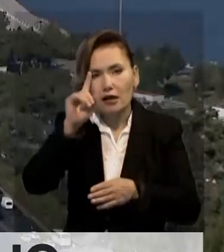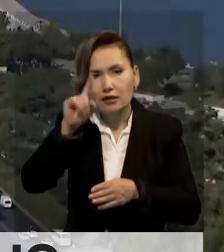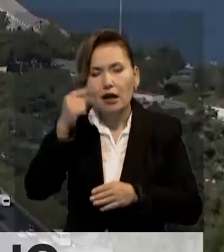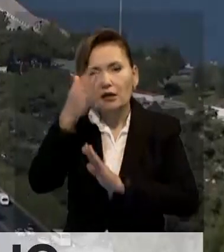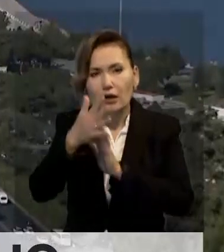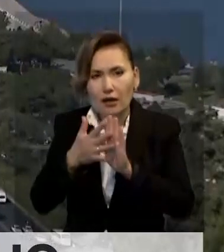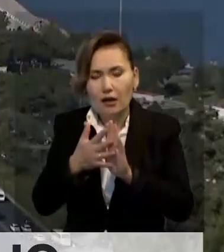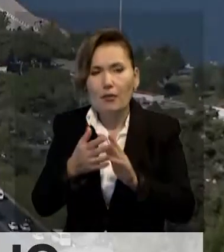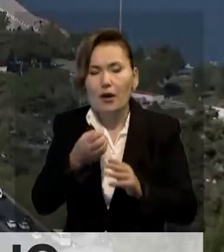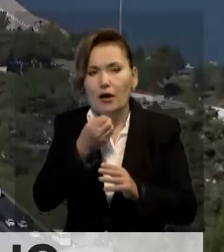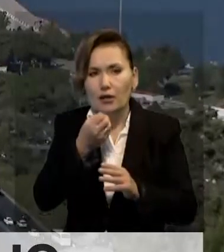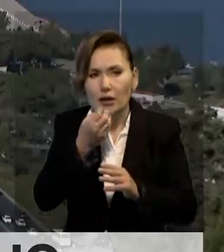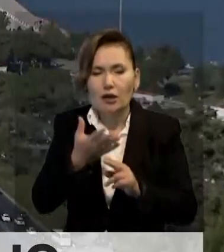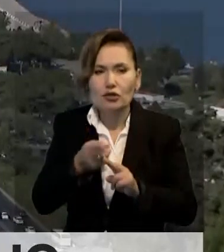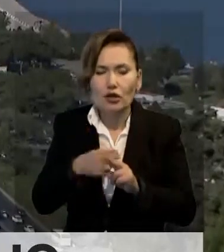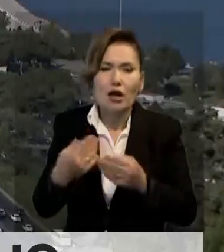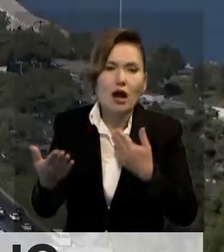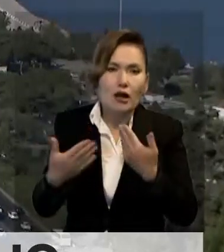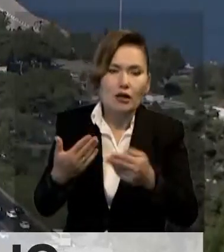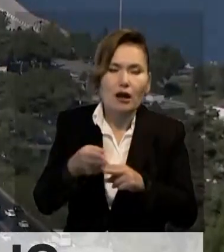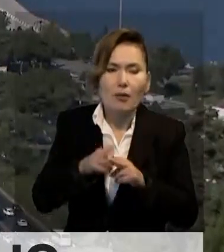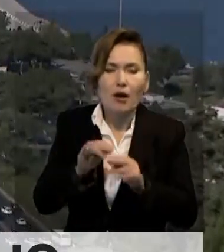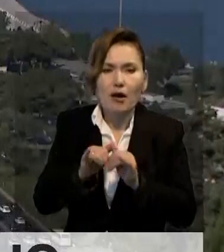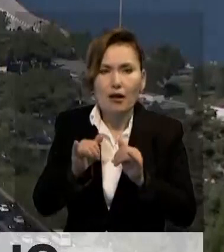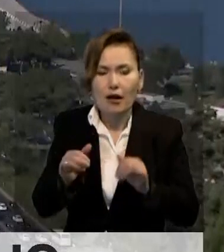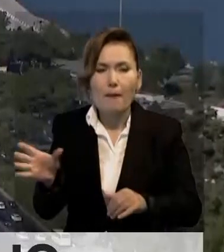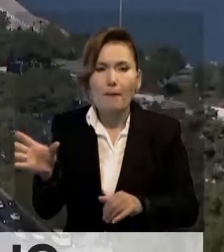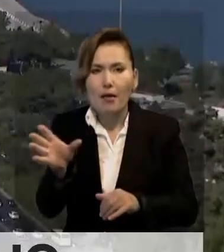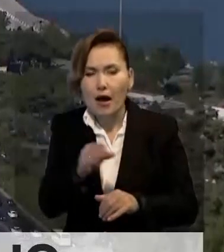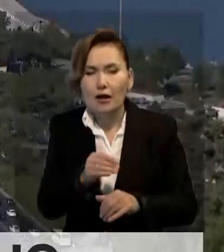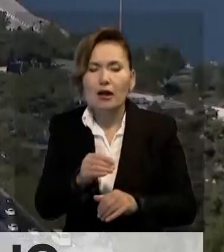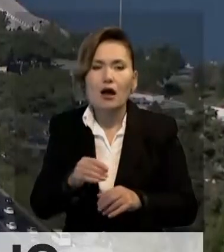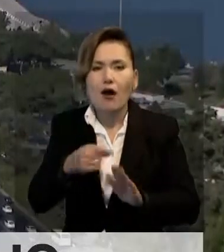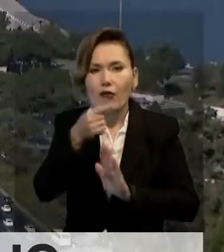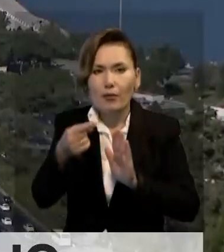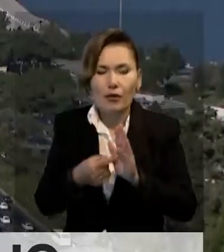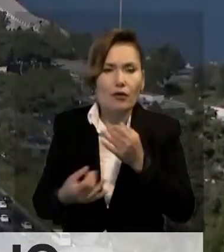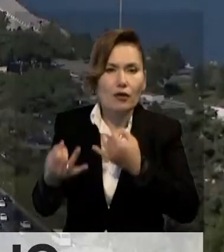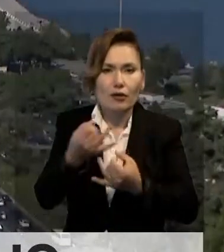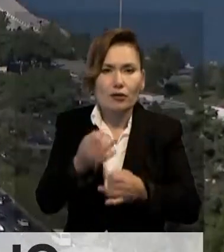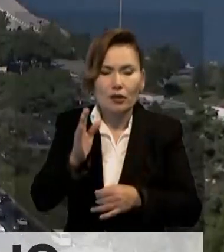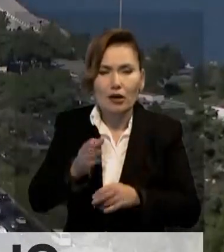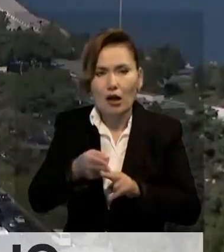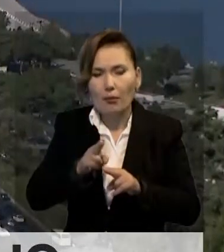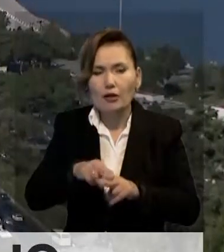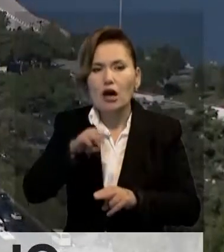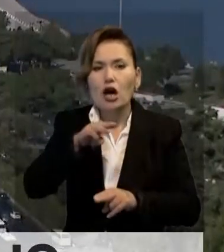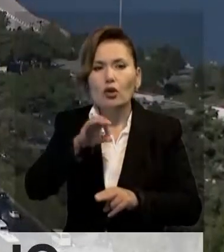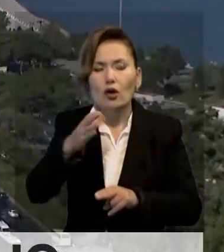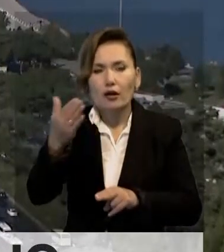біледі. Ертең президенттер кездеседі, сөйлеседі, қарым-қатынастың барлық қалтарысын талқылайды. Жалпы Қасым-Жомарт Тоқаевтың осы сапар